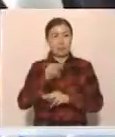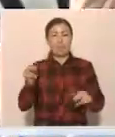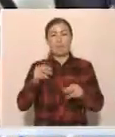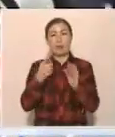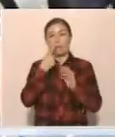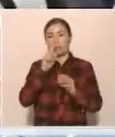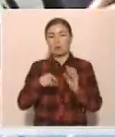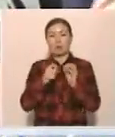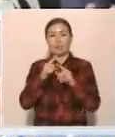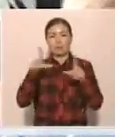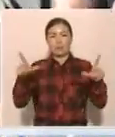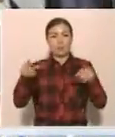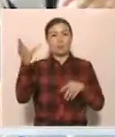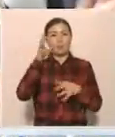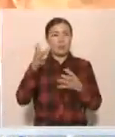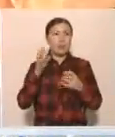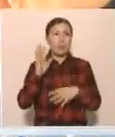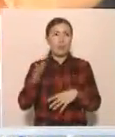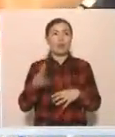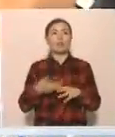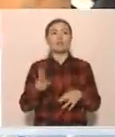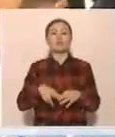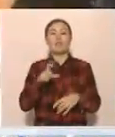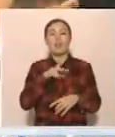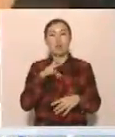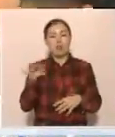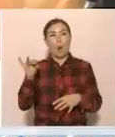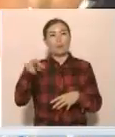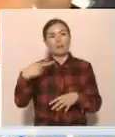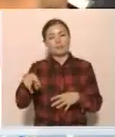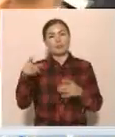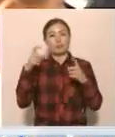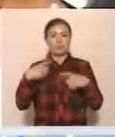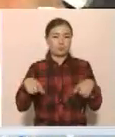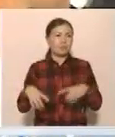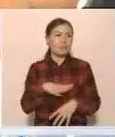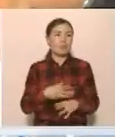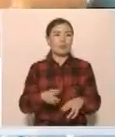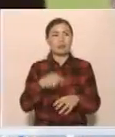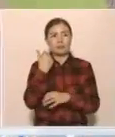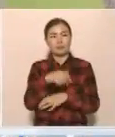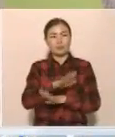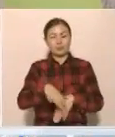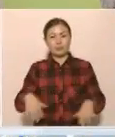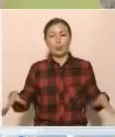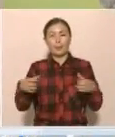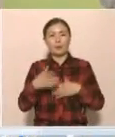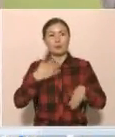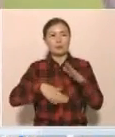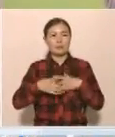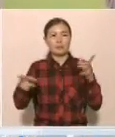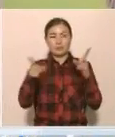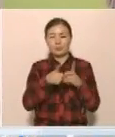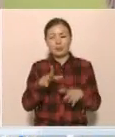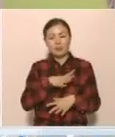11-ші мектепте білім алады. Олар додада тарихи, этно-мәдени тақырыптарды ғылыми жоба қорғаған. Жеңімпаз оқушыларды мектеп ұжымы қуанышпен қарсы